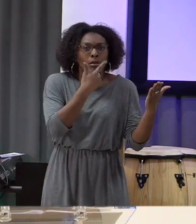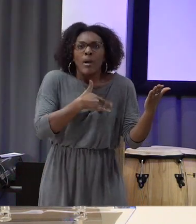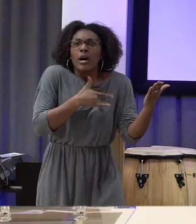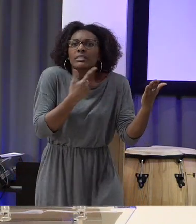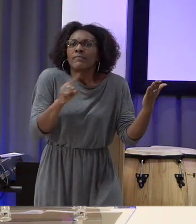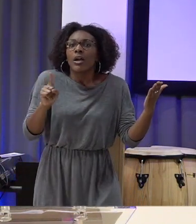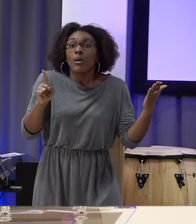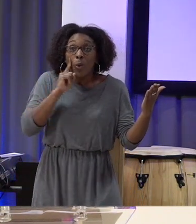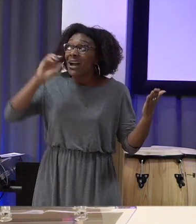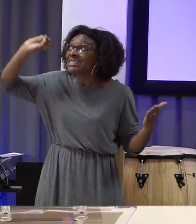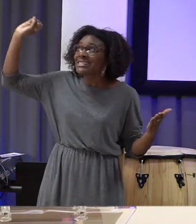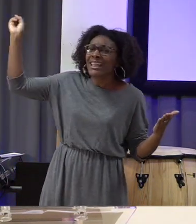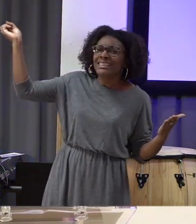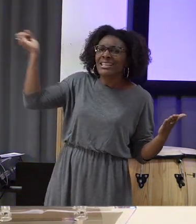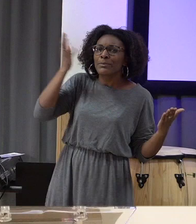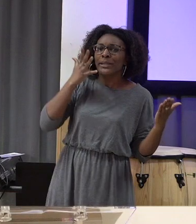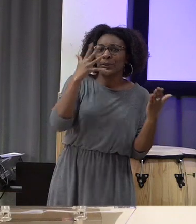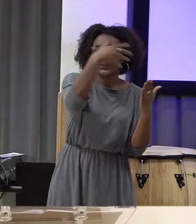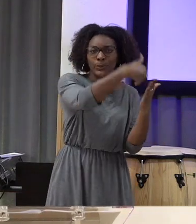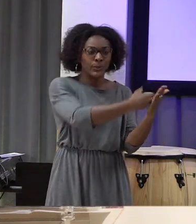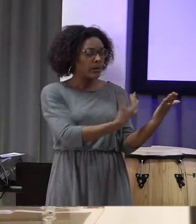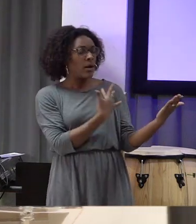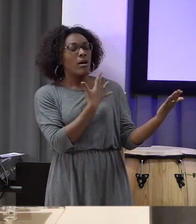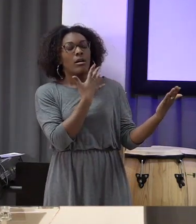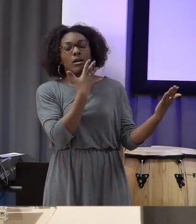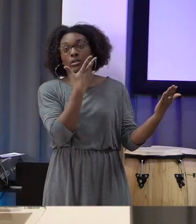C'est l'Esprit qui utilise la parole de Dieu.